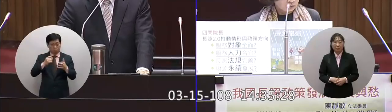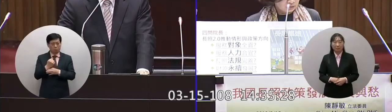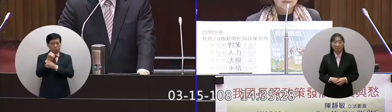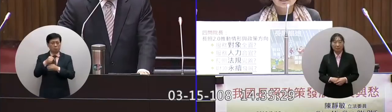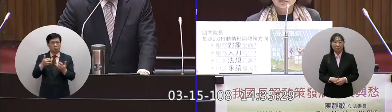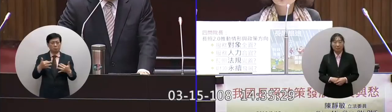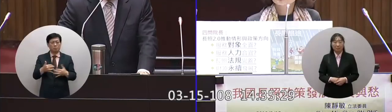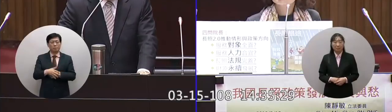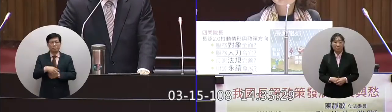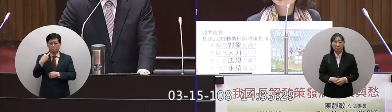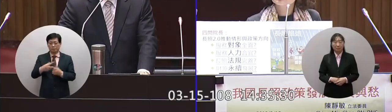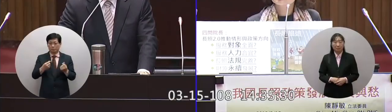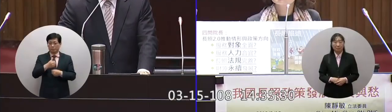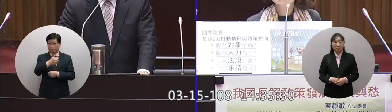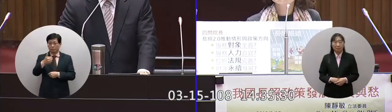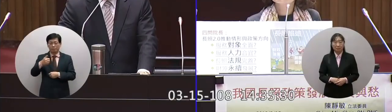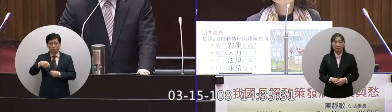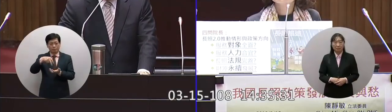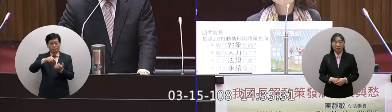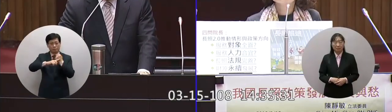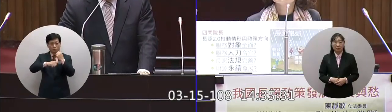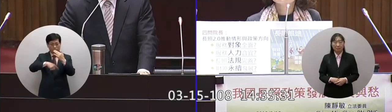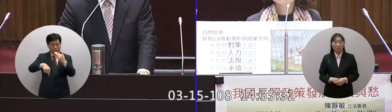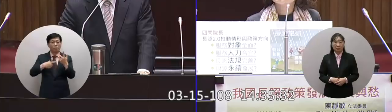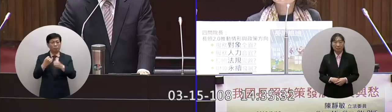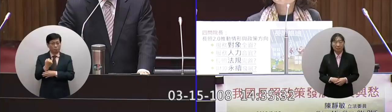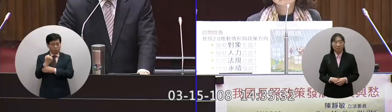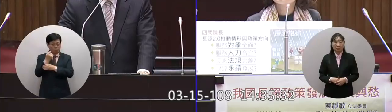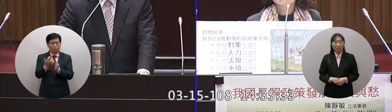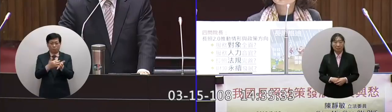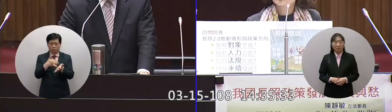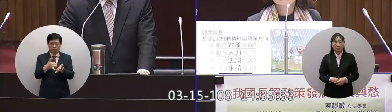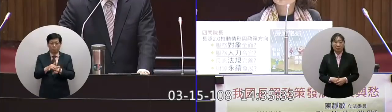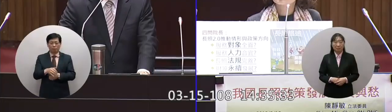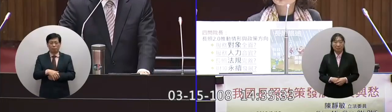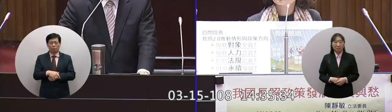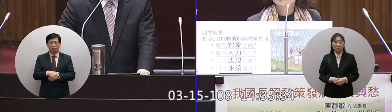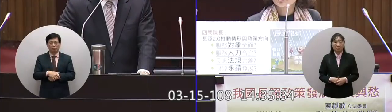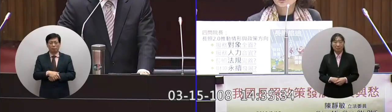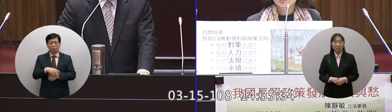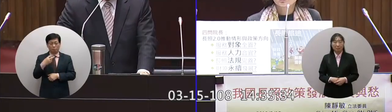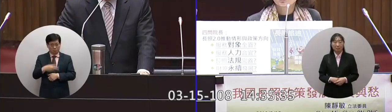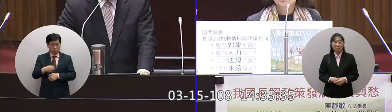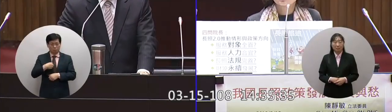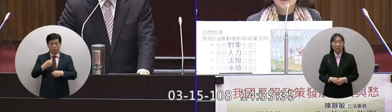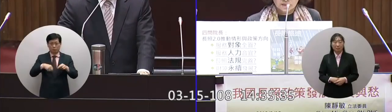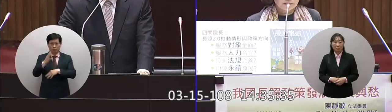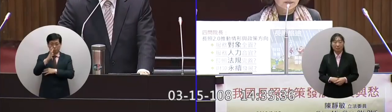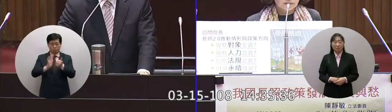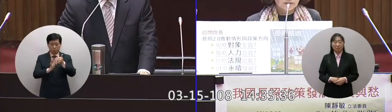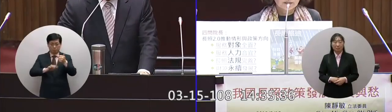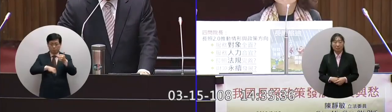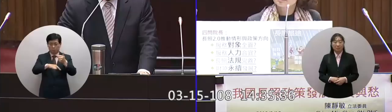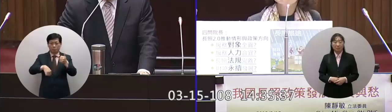支持，也很感谢贵院都支持相关的预算，同时整个行政同